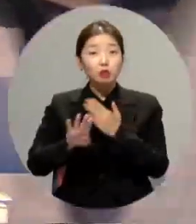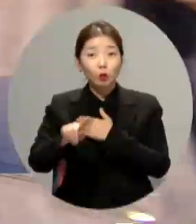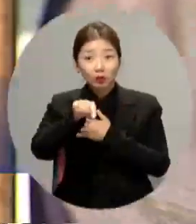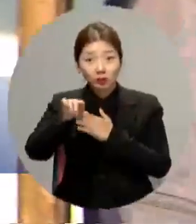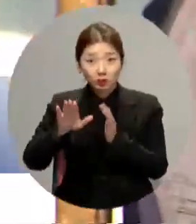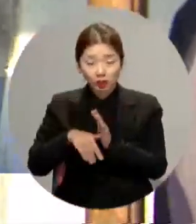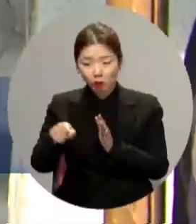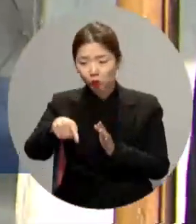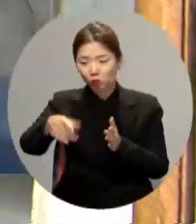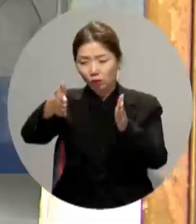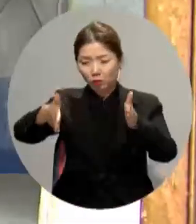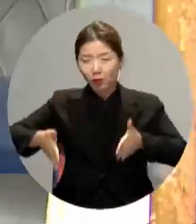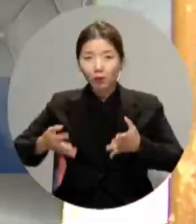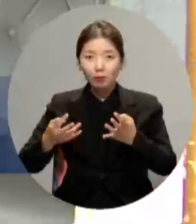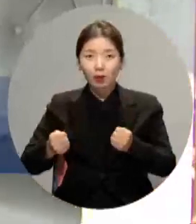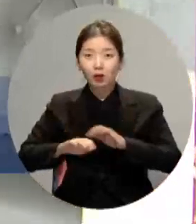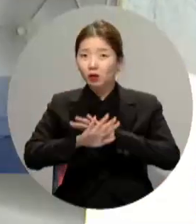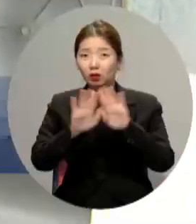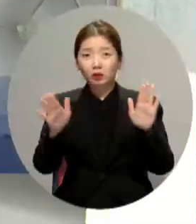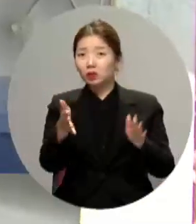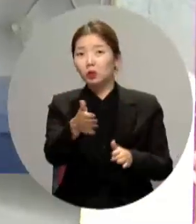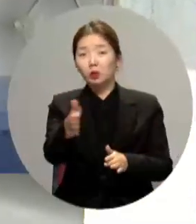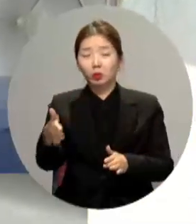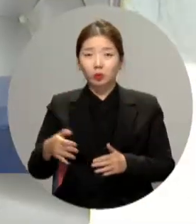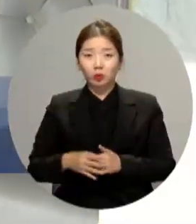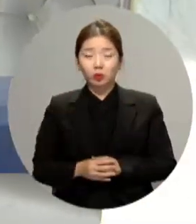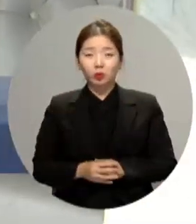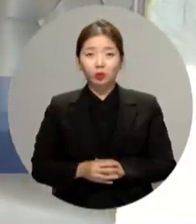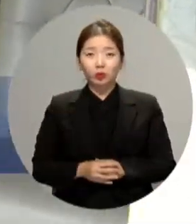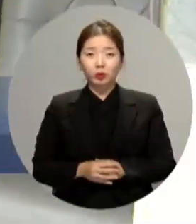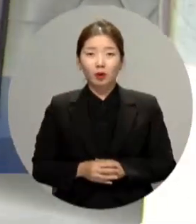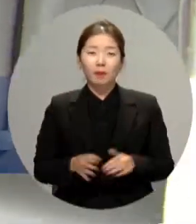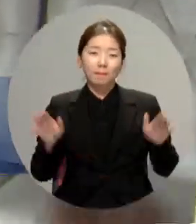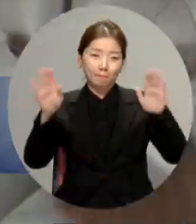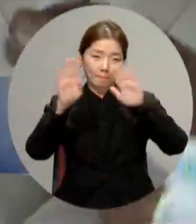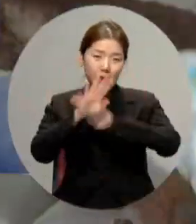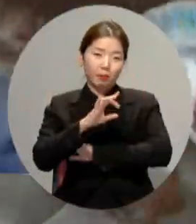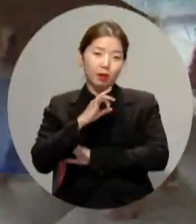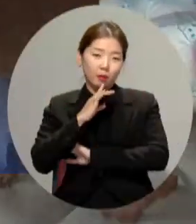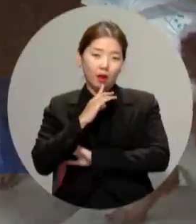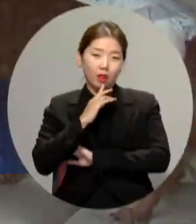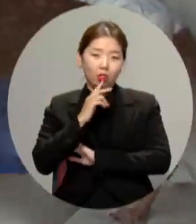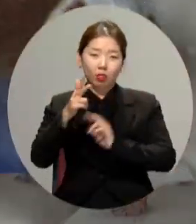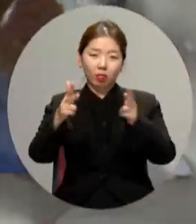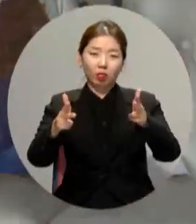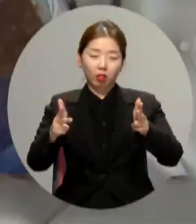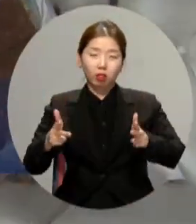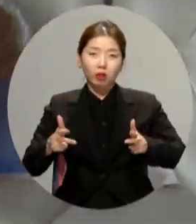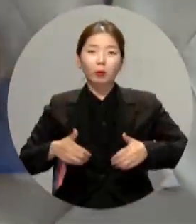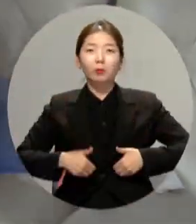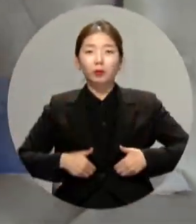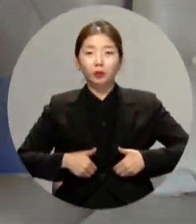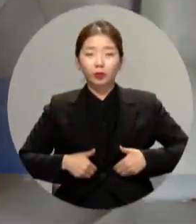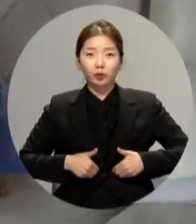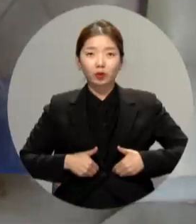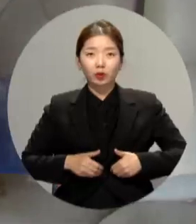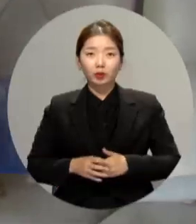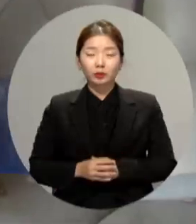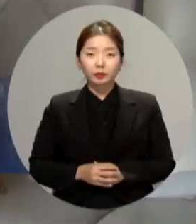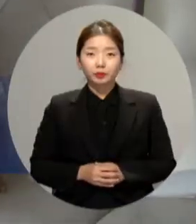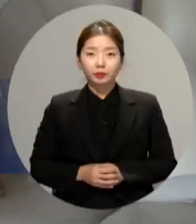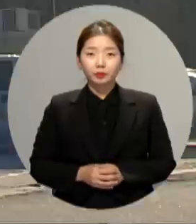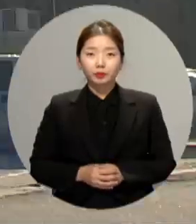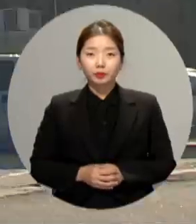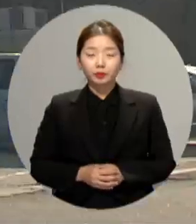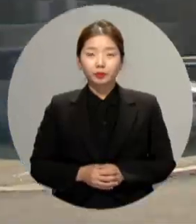낮에는 다들 이제 일 나가니까 뭐 차 들 사람들이 별로 없지. 밤에 조금 열어놔줘야 하는데 그것은 안 되는데 여기 지금 안